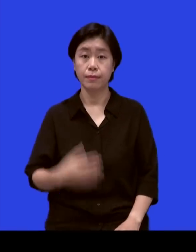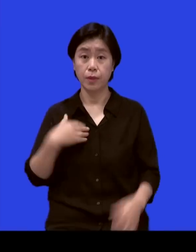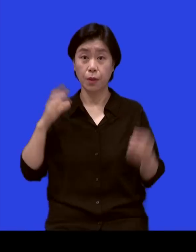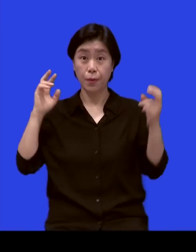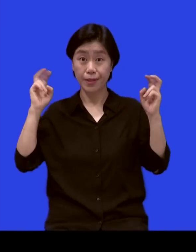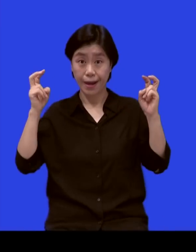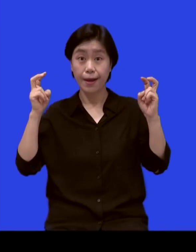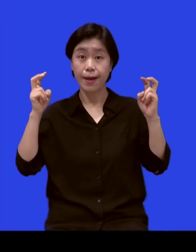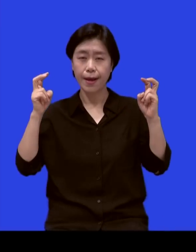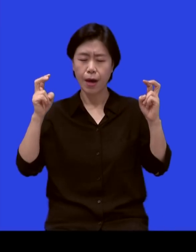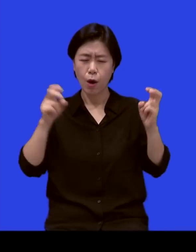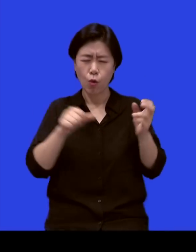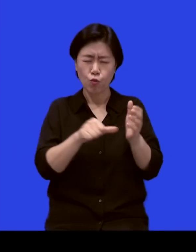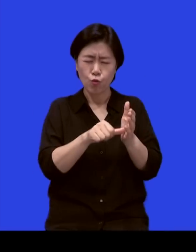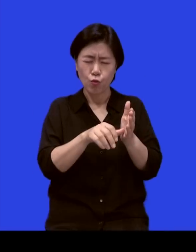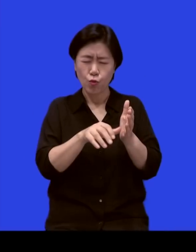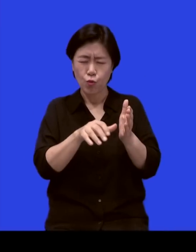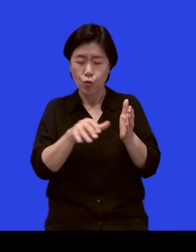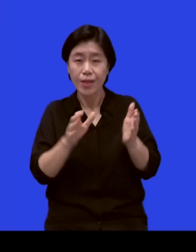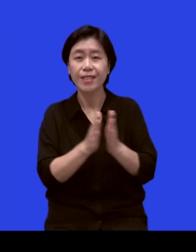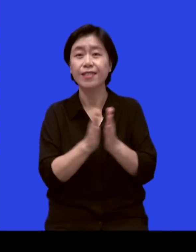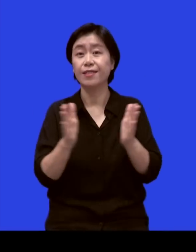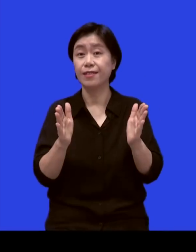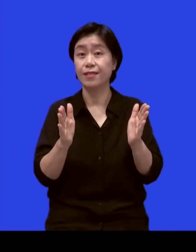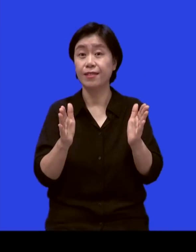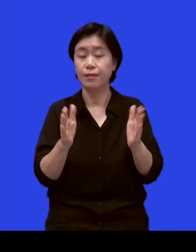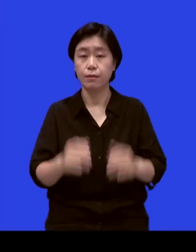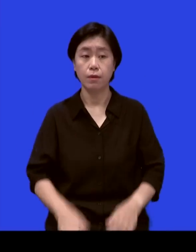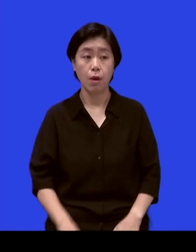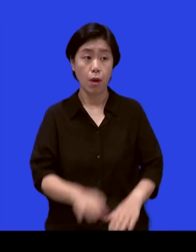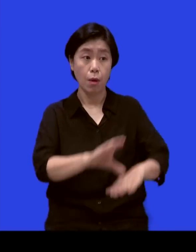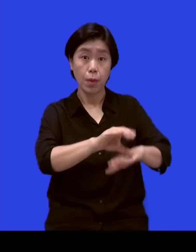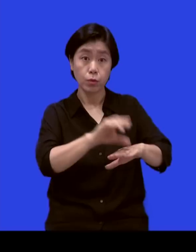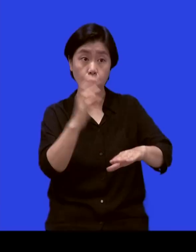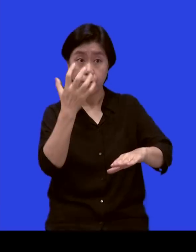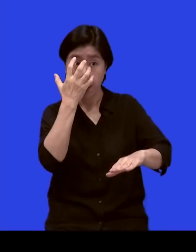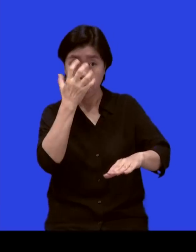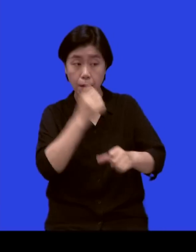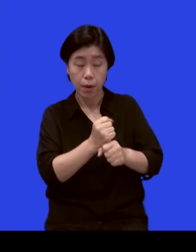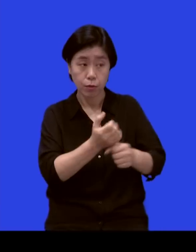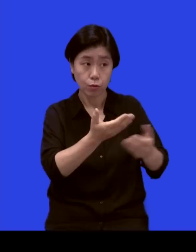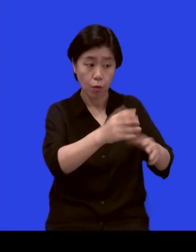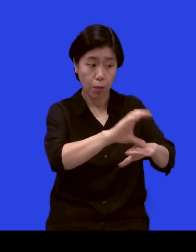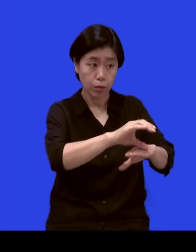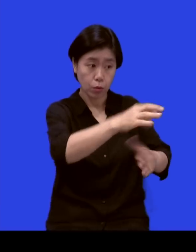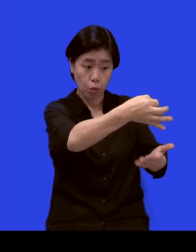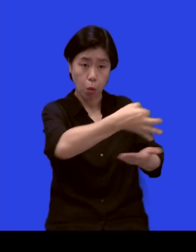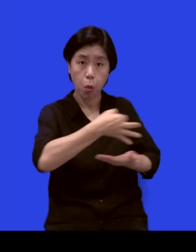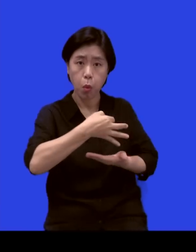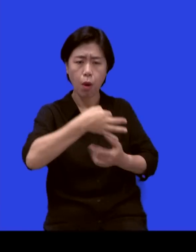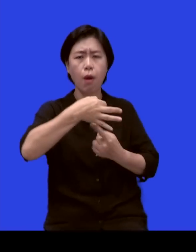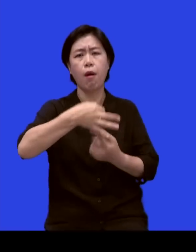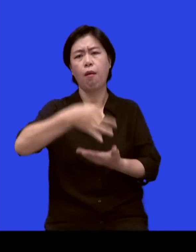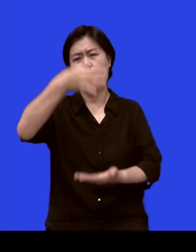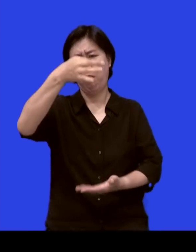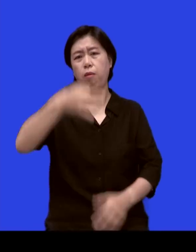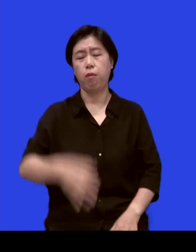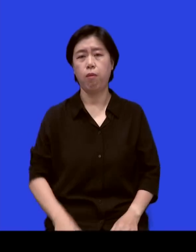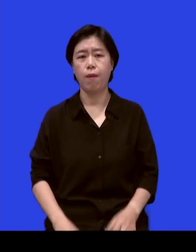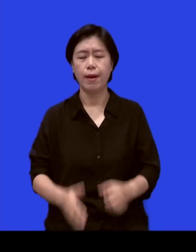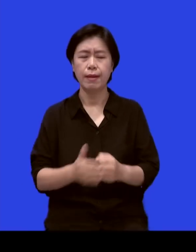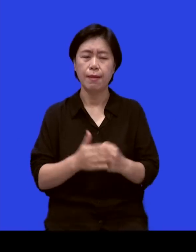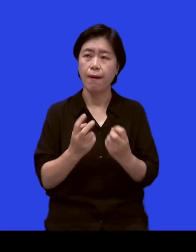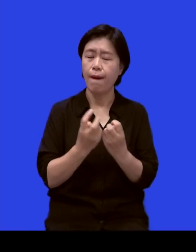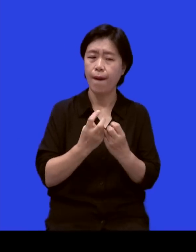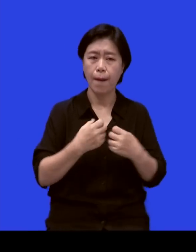이제 알리는 시점이었고 예. 또 그 수익이 뭐 그렇게 적은 수입도 아니었고 그냥 그래서 예. 이거 어떻게 고민을 많이